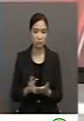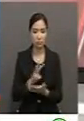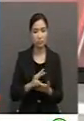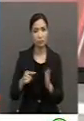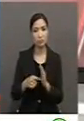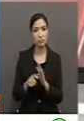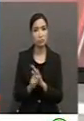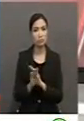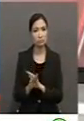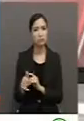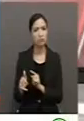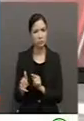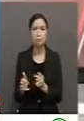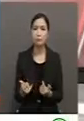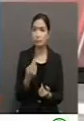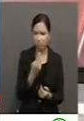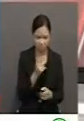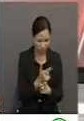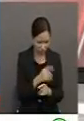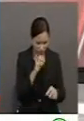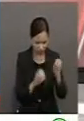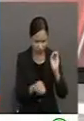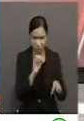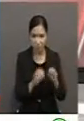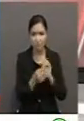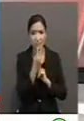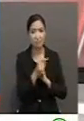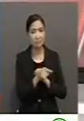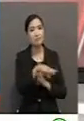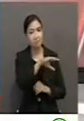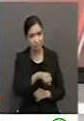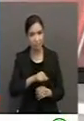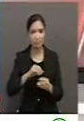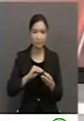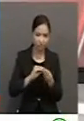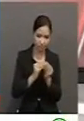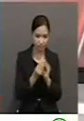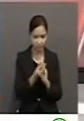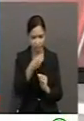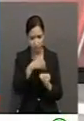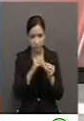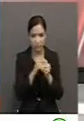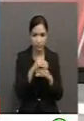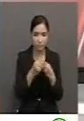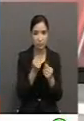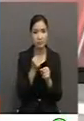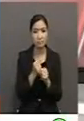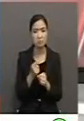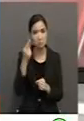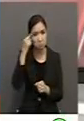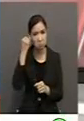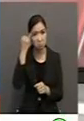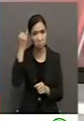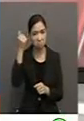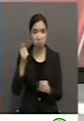ลราชธานีท่านนี้ค่ะบอกว่าเห็นเศษเหล็กนี่คือทิ้งเกลื่อนกลาดก็นำมาดัดแปลงสร้างเป็นไอเดียนะคะบอกว่าทำเป็นหุ่นย